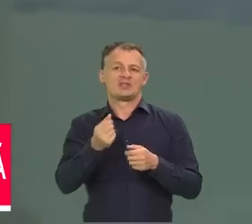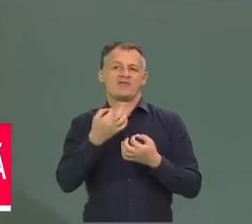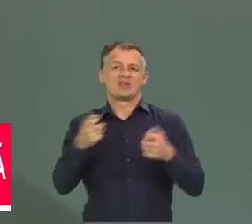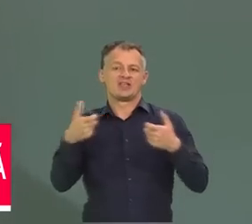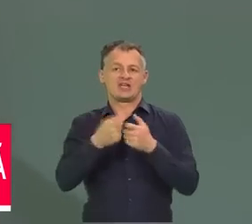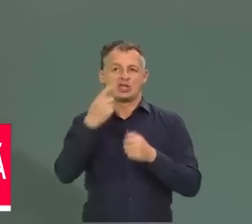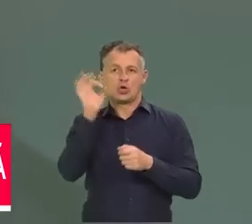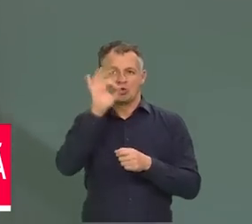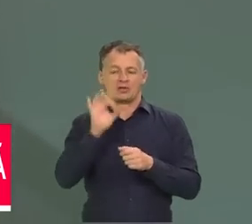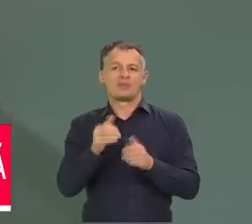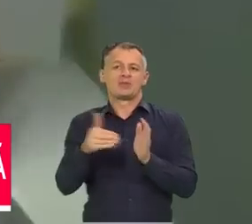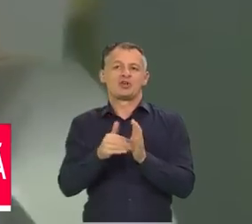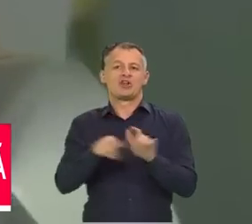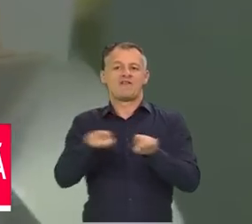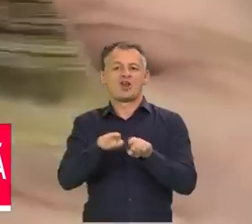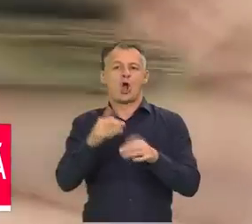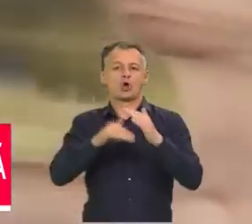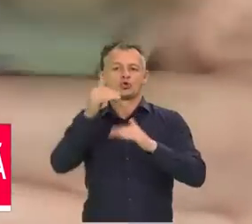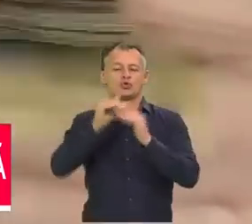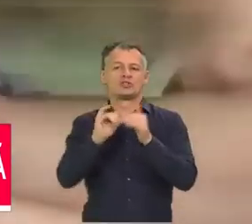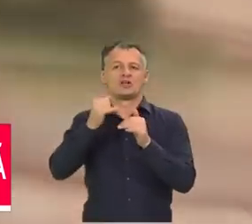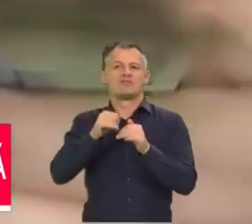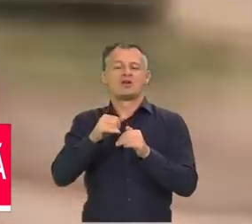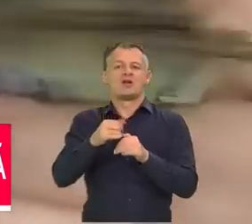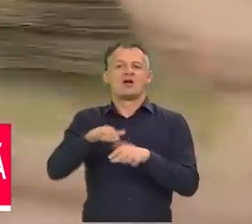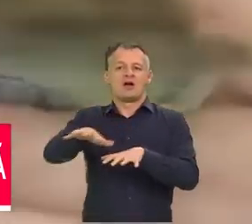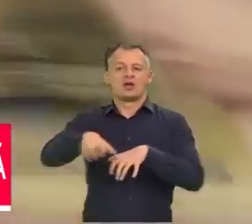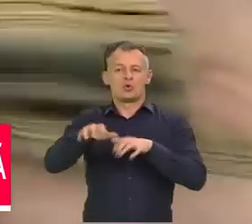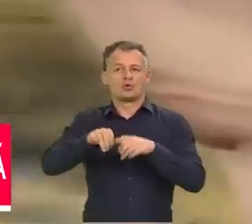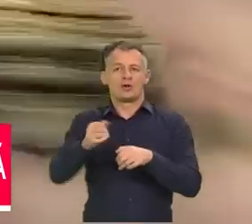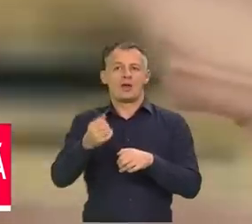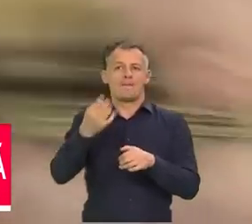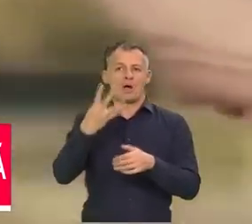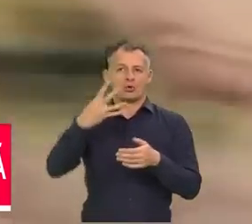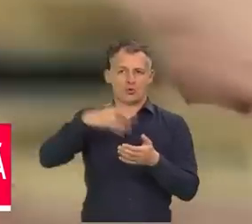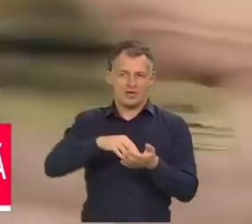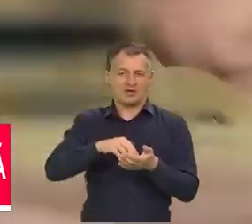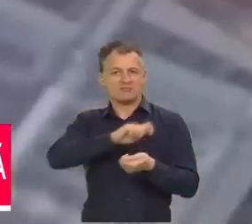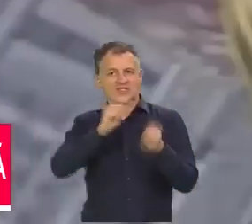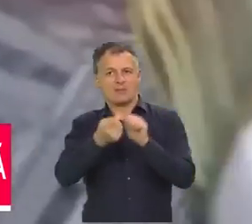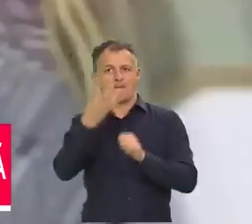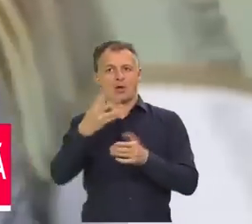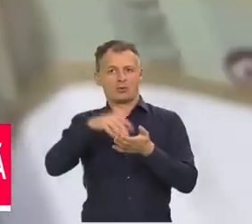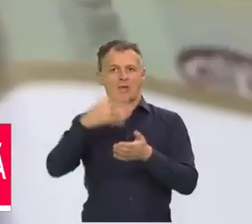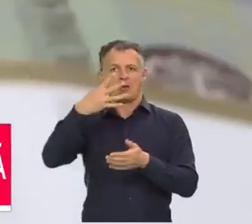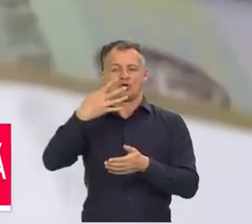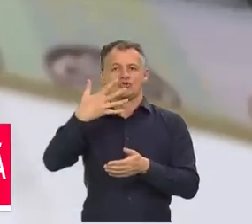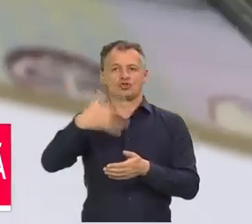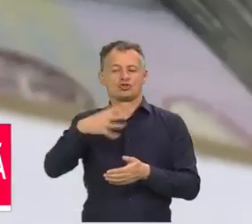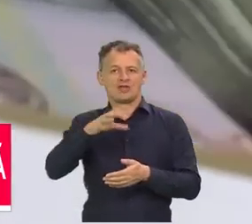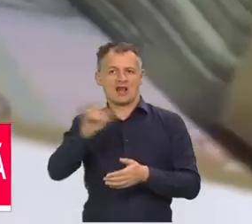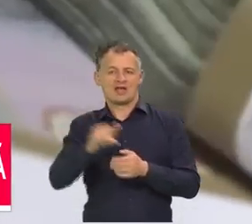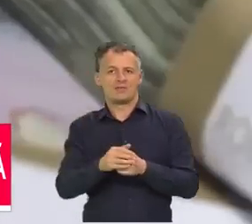crească și salariul minim în construcție, agricultură și industrie alimentară, de la 4.000 de lei la 4.500 de lei. În ultimul moment, guvernul s-a